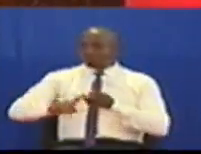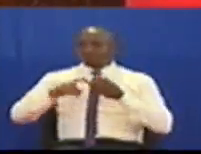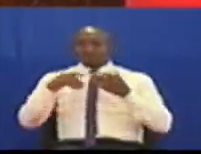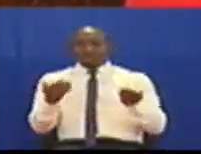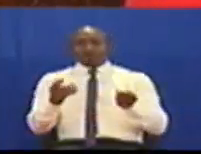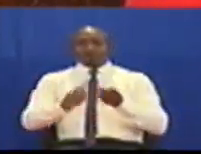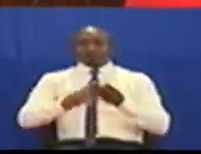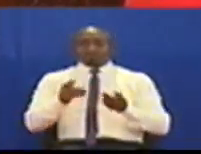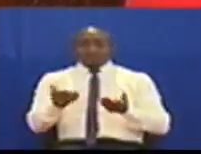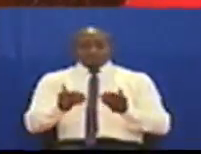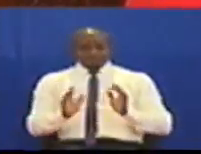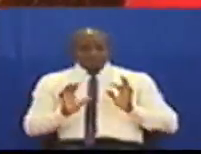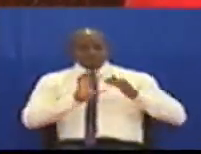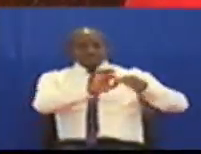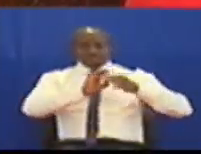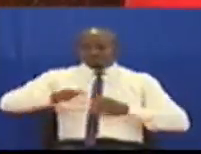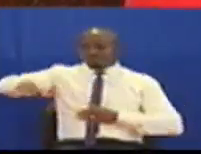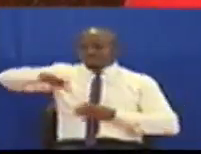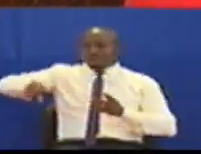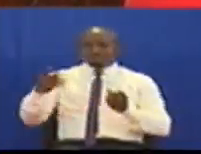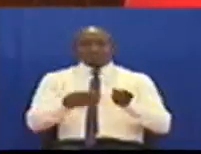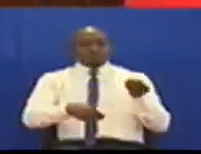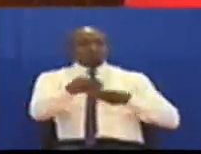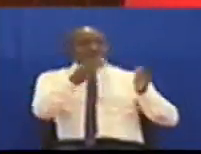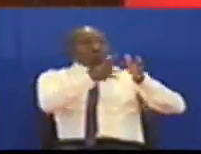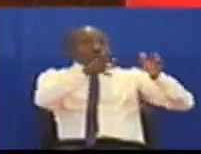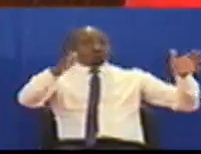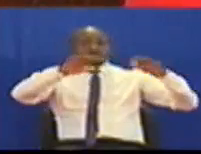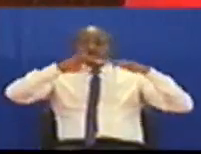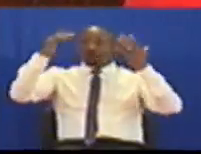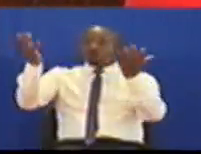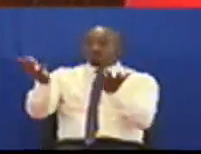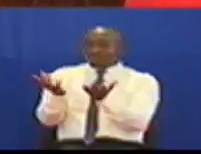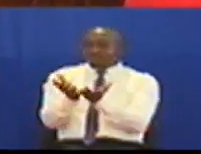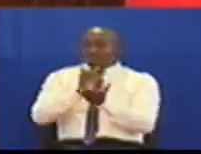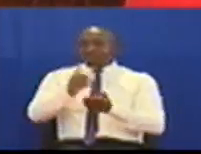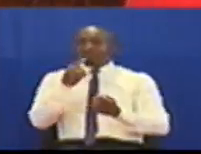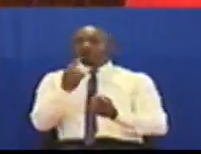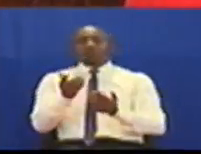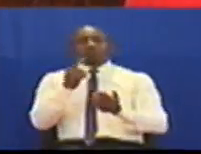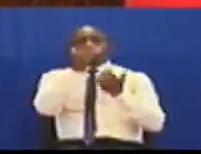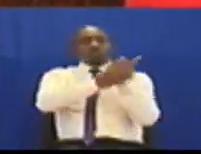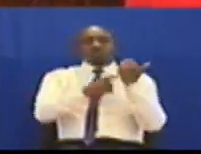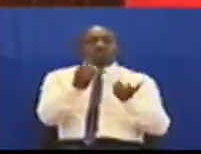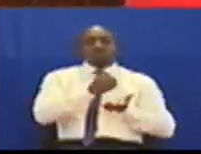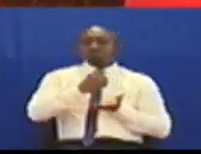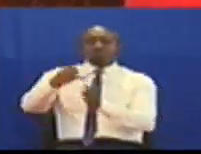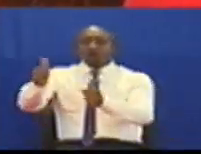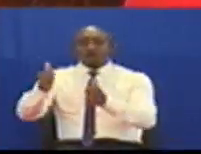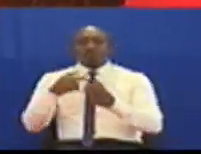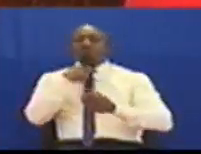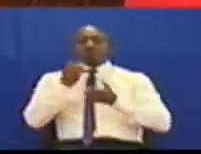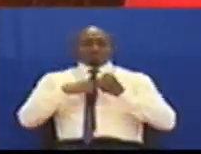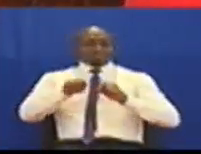zile regional integration na hata uchumi mkubwa wa dunia. Kwa hiyo ikiwa una excuse kwamba fedha hazijapelekwa, it's simply kwa